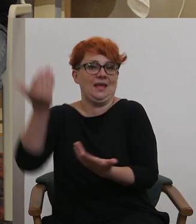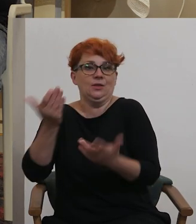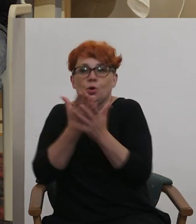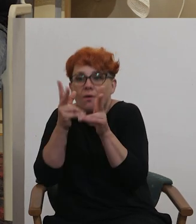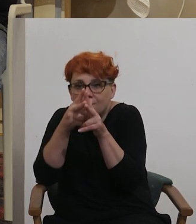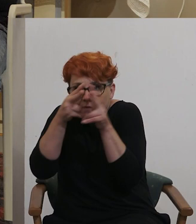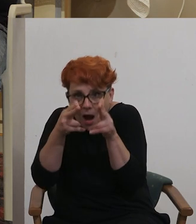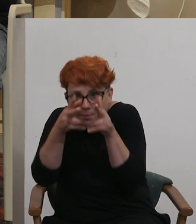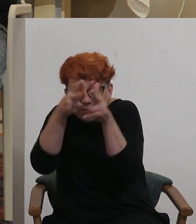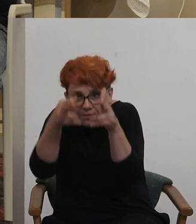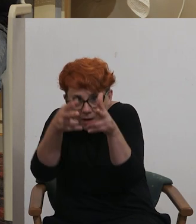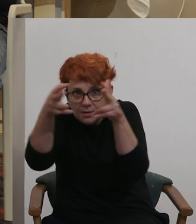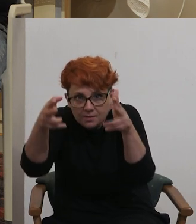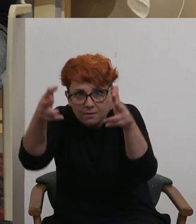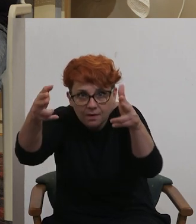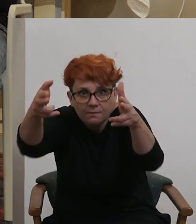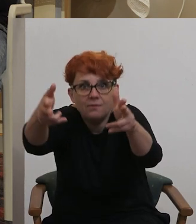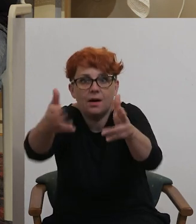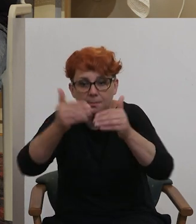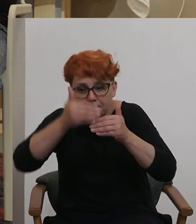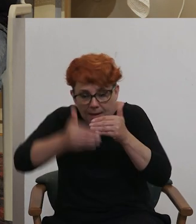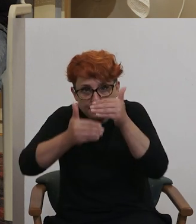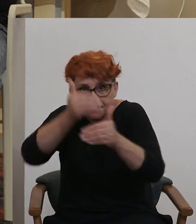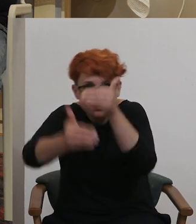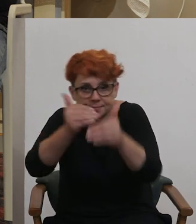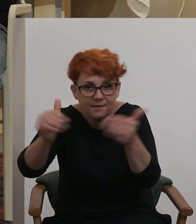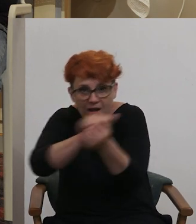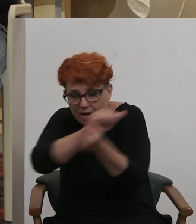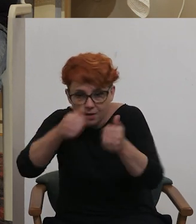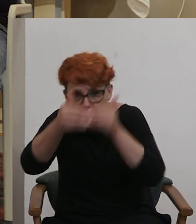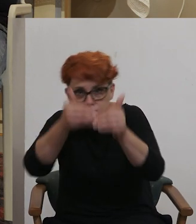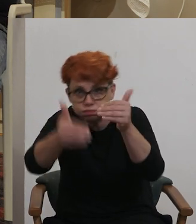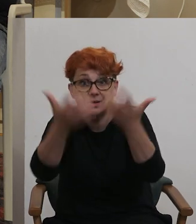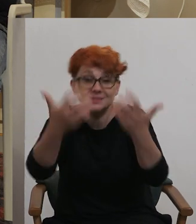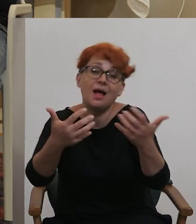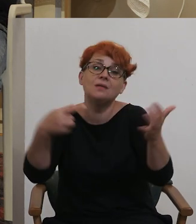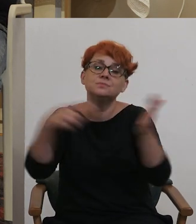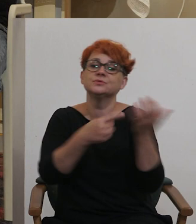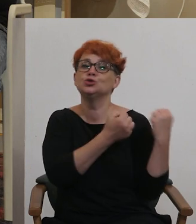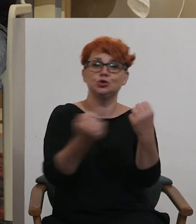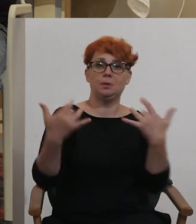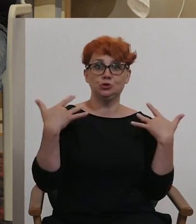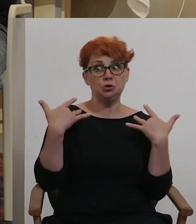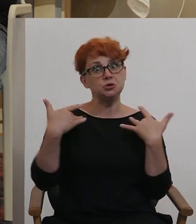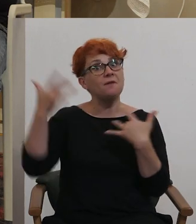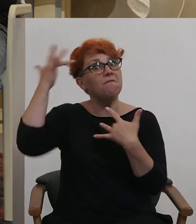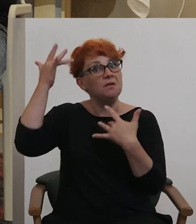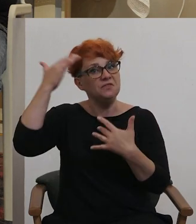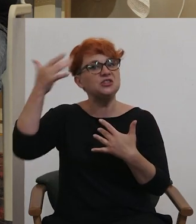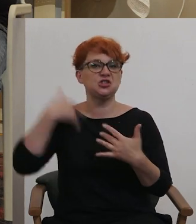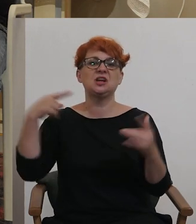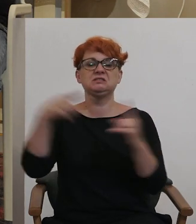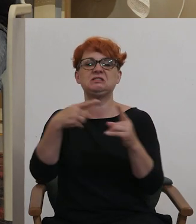rzeczywistości, fragment tego frontu, na którym byli i szli do tej walki i chcieli przeżyć? Czy oni też zdawali sobie sprawę, że są mięsem